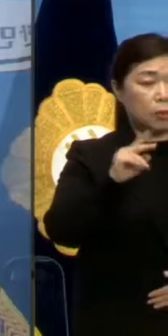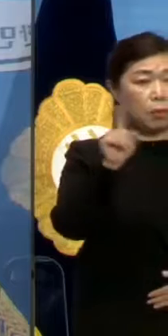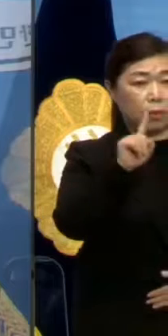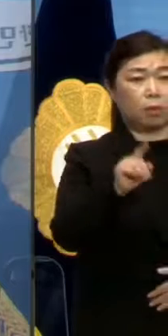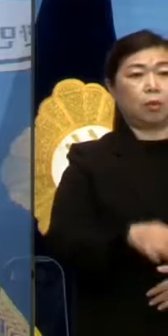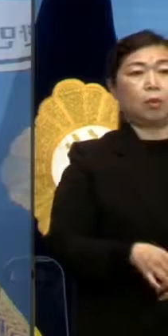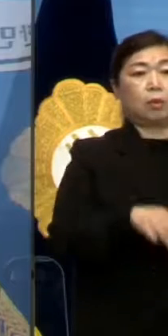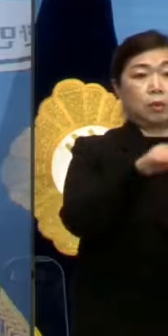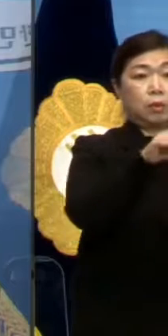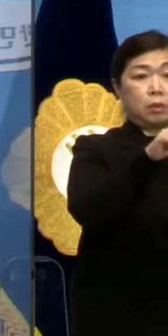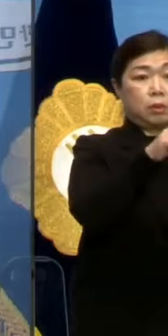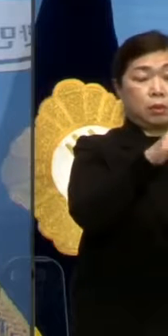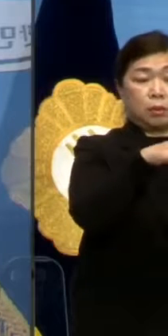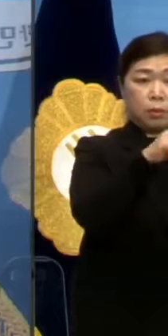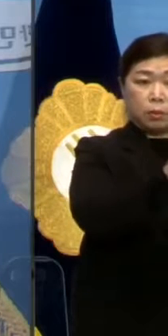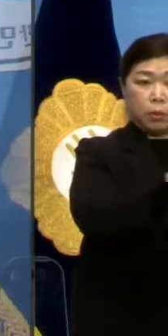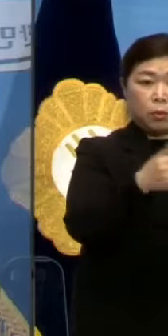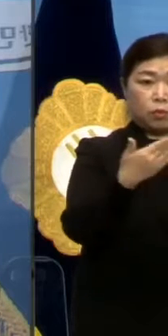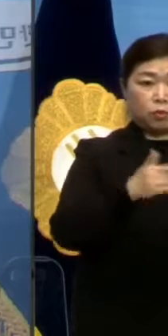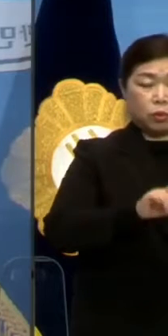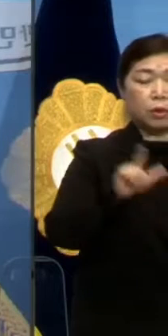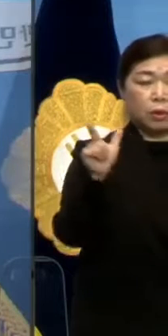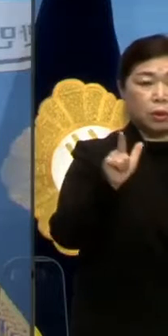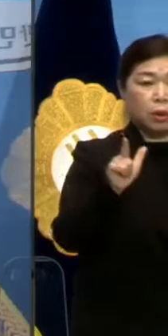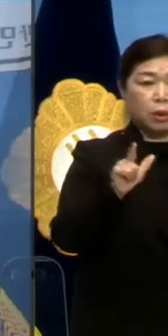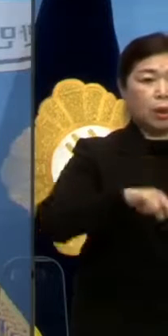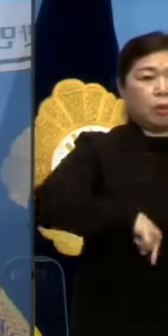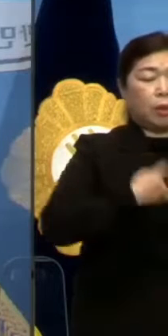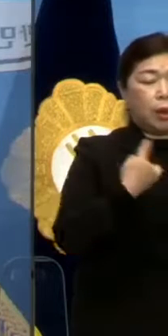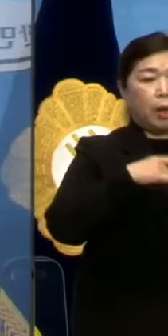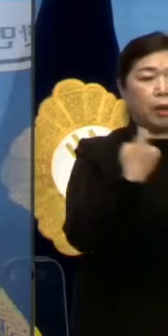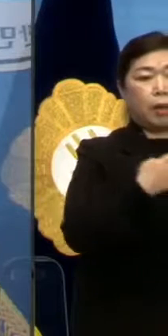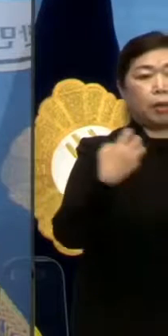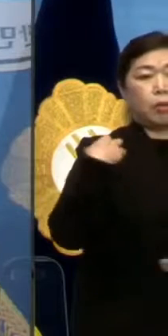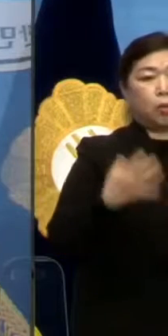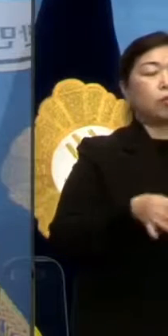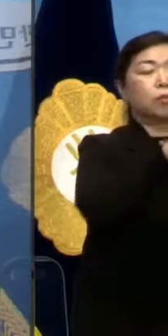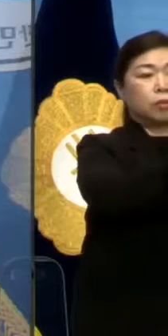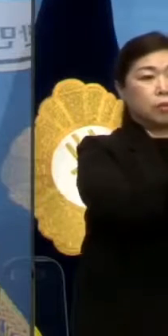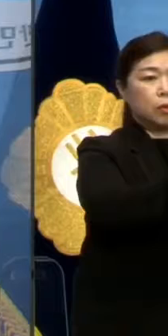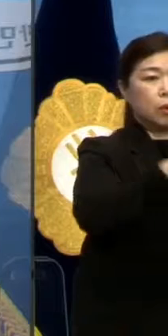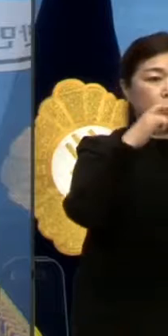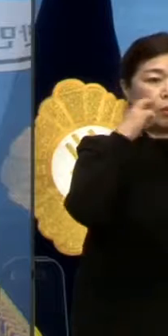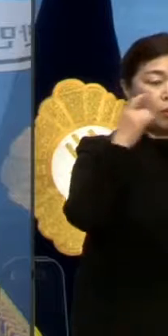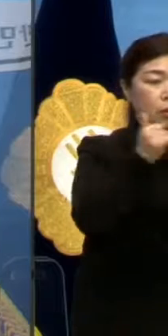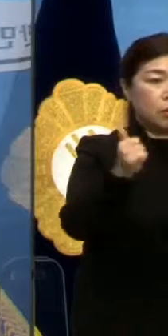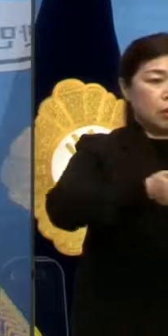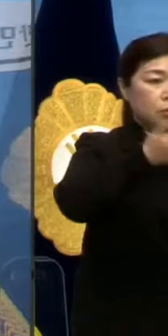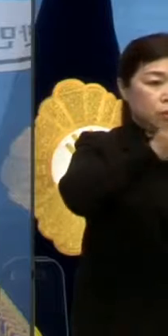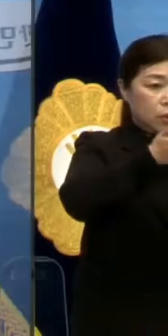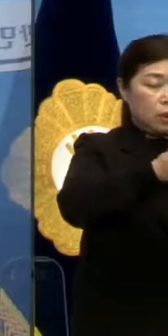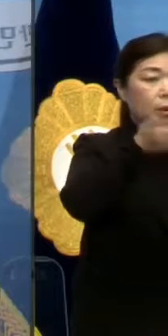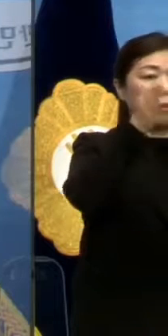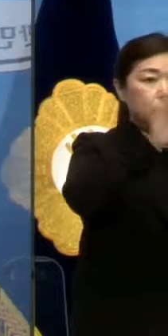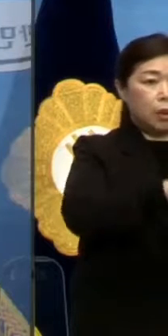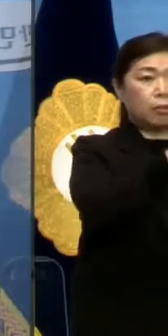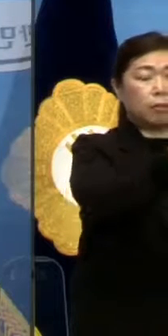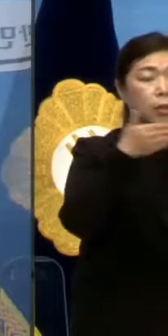지난 9월 보건 마스크를 자비로 구매하게 허가해달라는 여주교도소 재소자의 진정을 기각하는